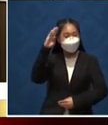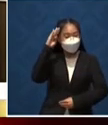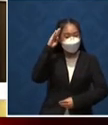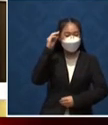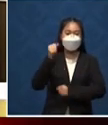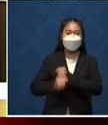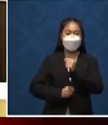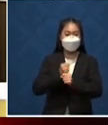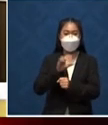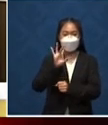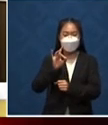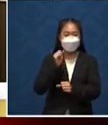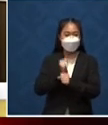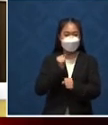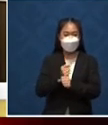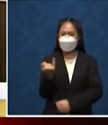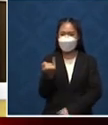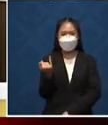เพื่อน